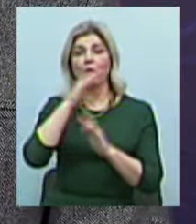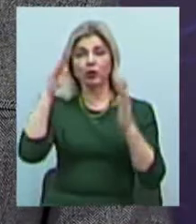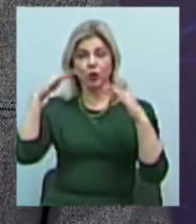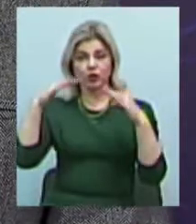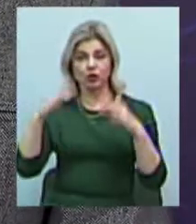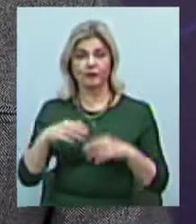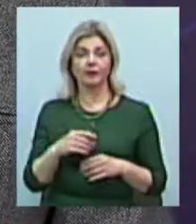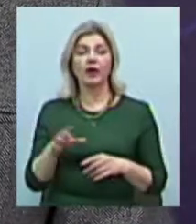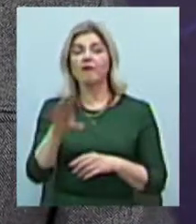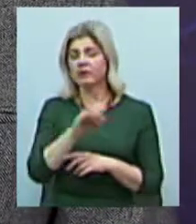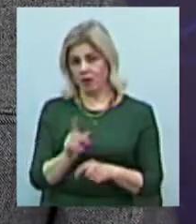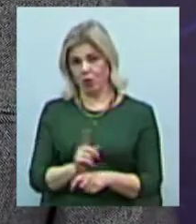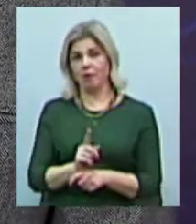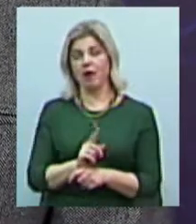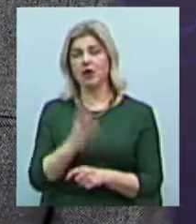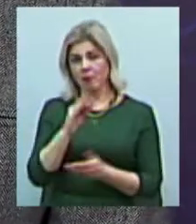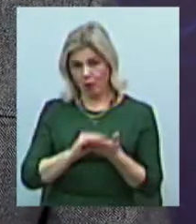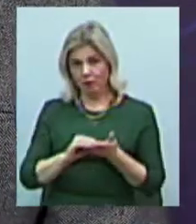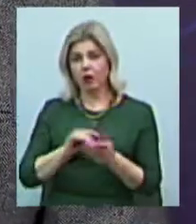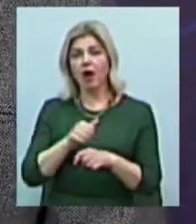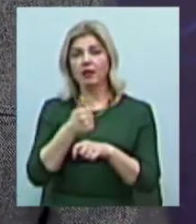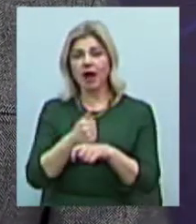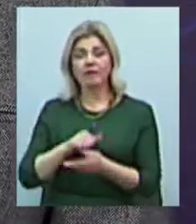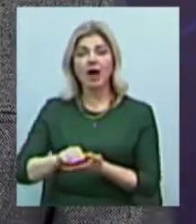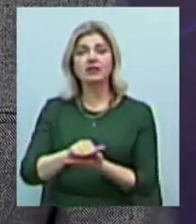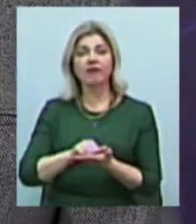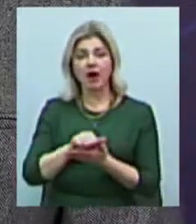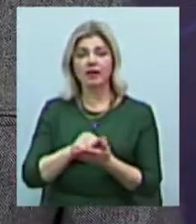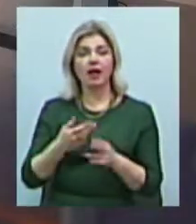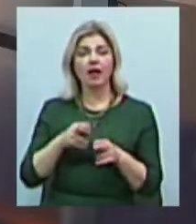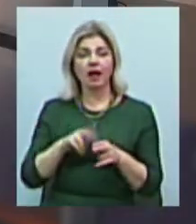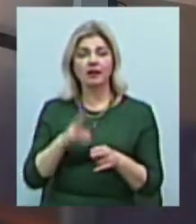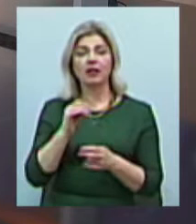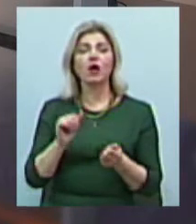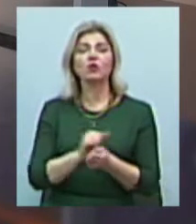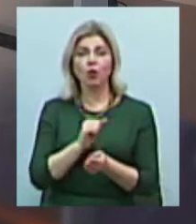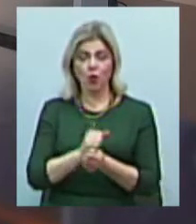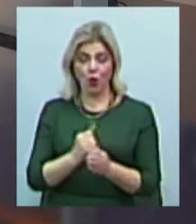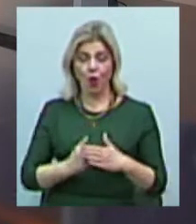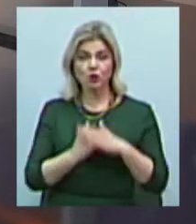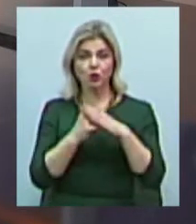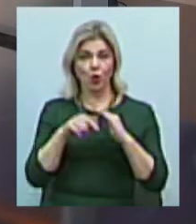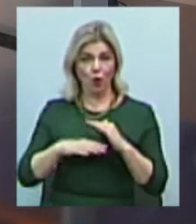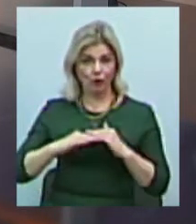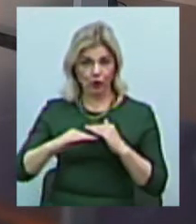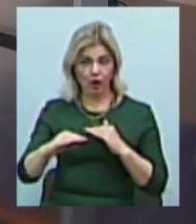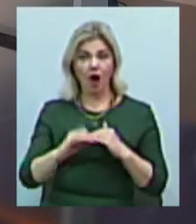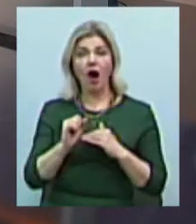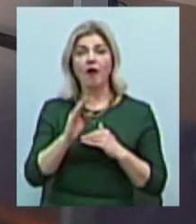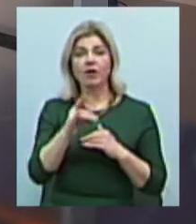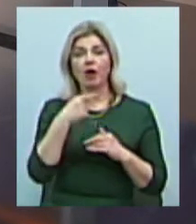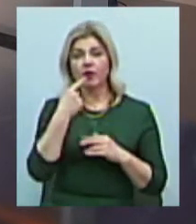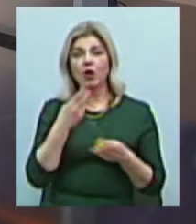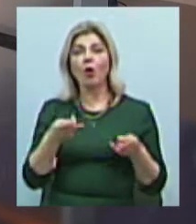фрезерування? Це нормально. Ще раз кажу, що головне вкладання асфальту – це на суху поверхню, на суху основу. А ви, здається, казали, що